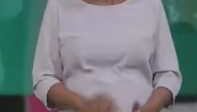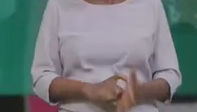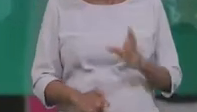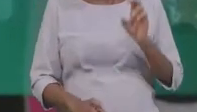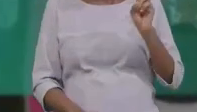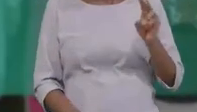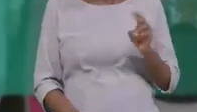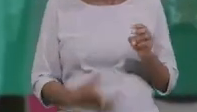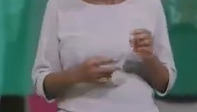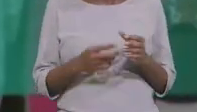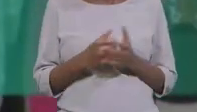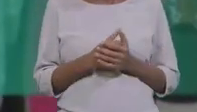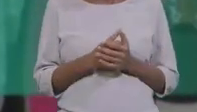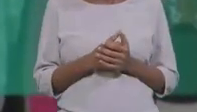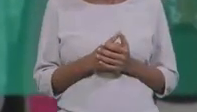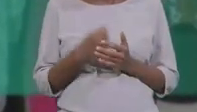Le psaume